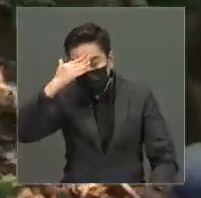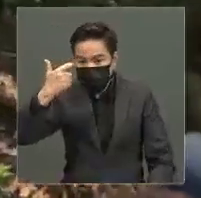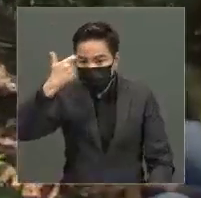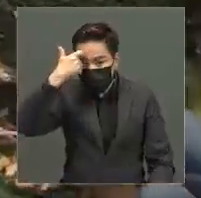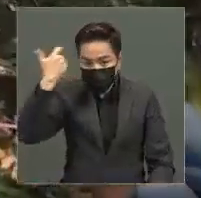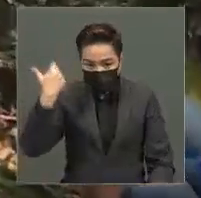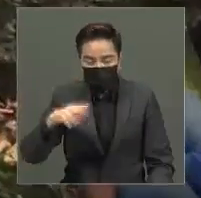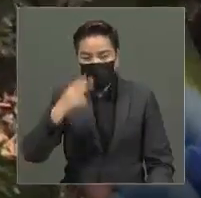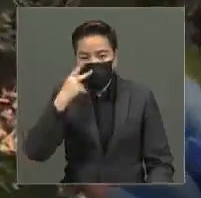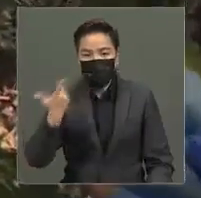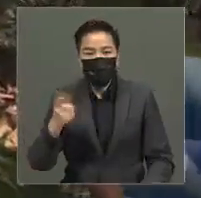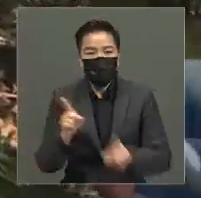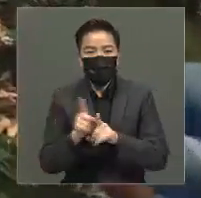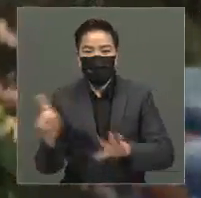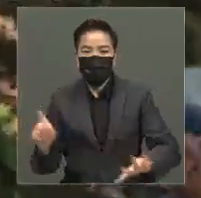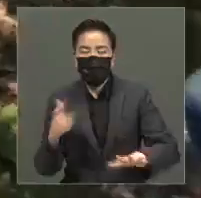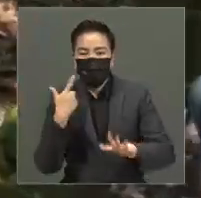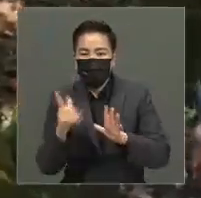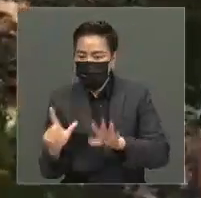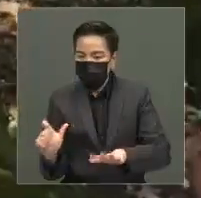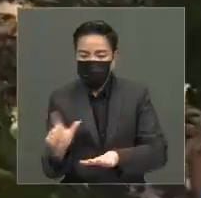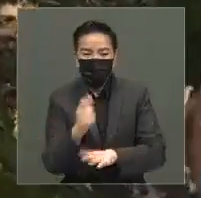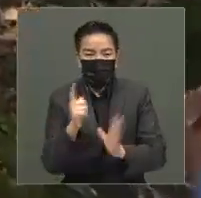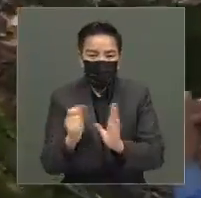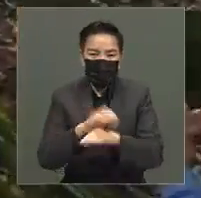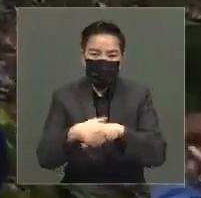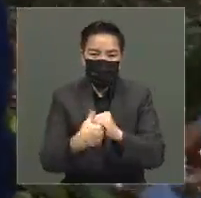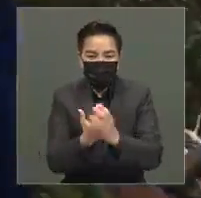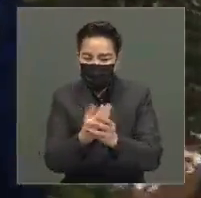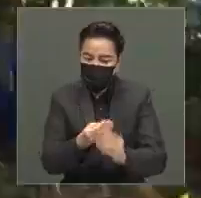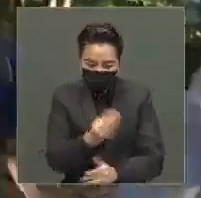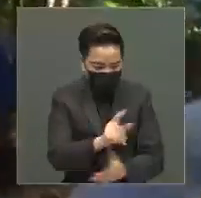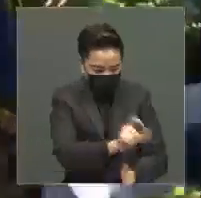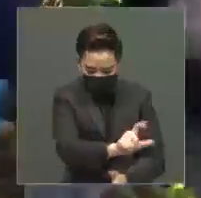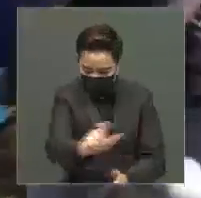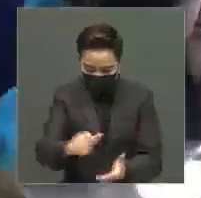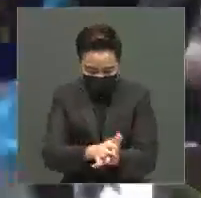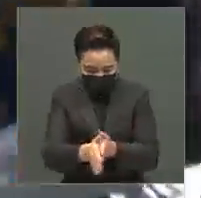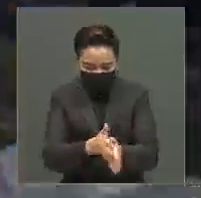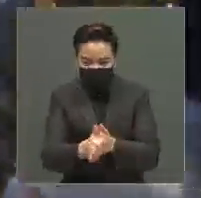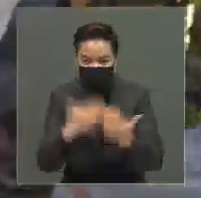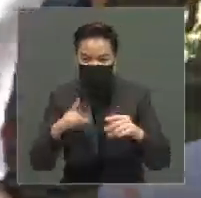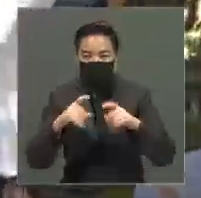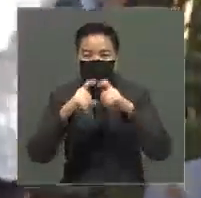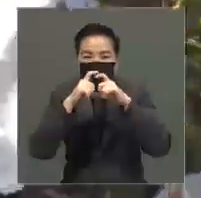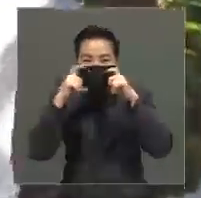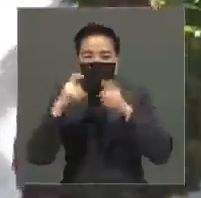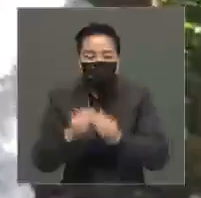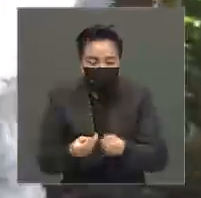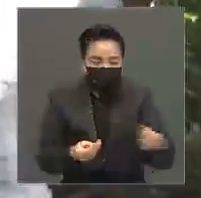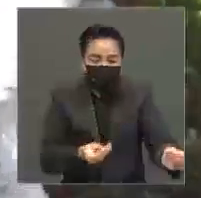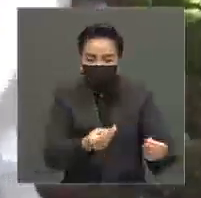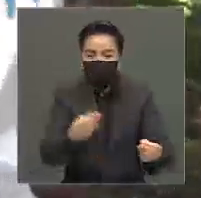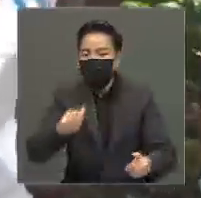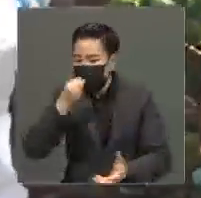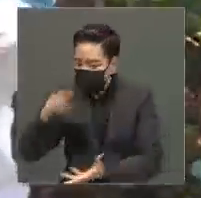มิเมื่อสักครู่นี้แจกเจลแอลกอฮอล์ด้วยนะให้ทำความสะอาดเนี่ยคุณผู้ชมครับพร้อมกับแจกหน้ากากอนามัยอ